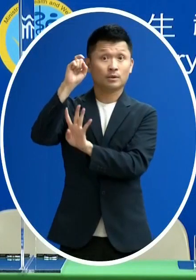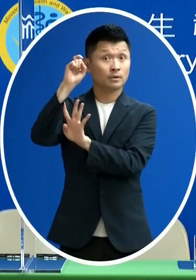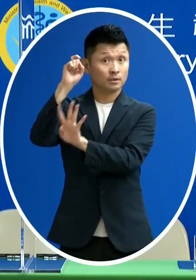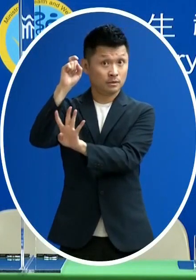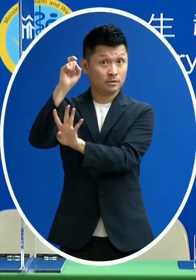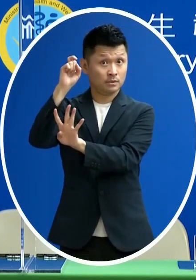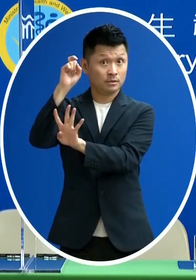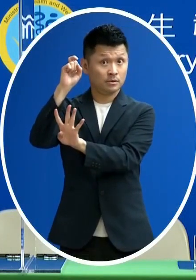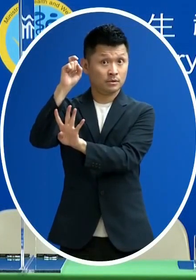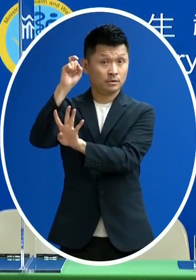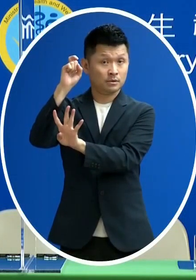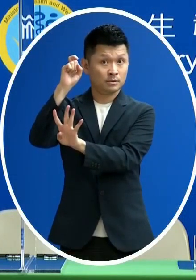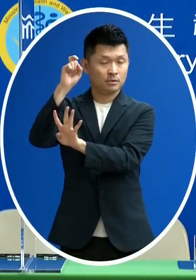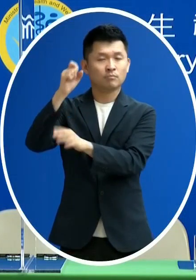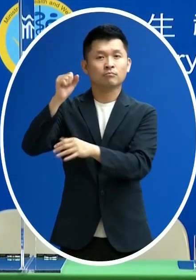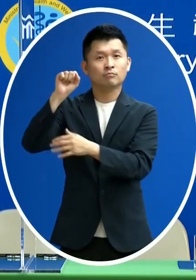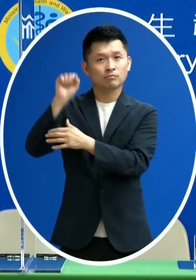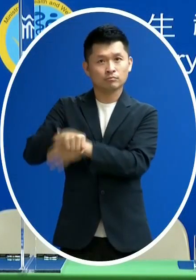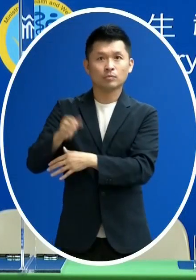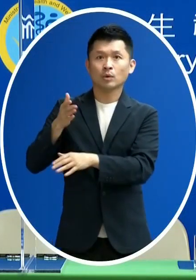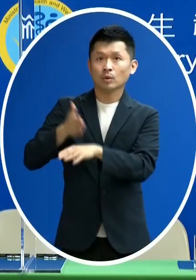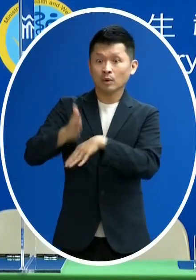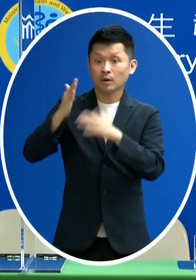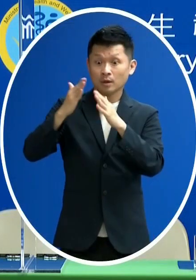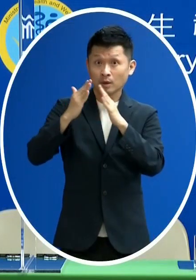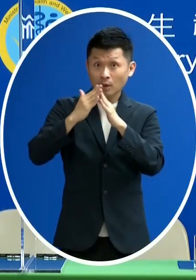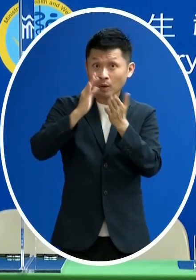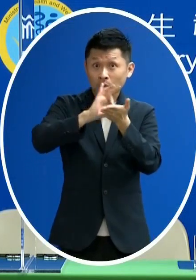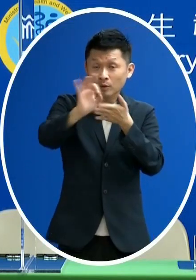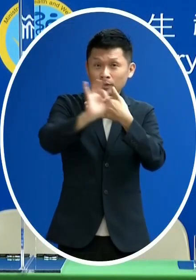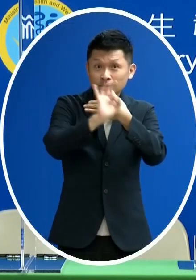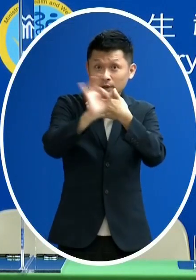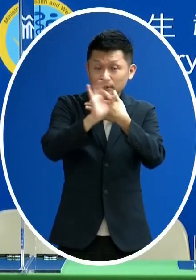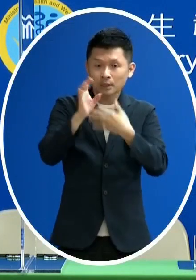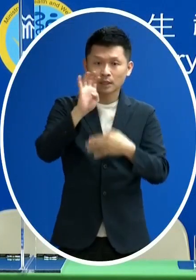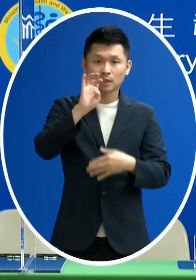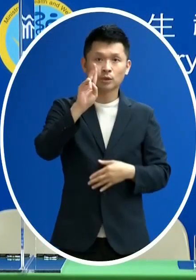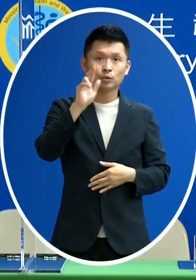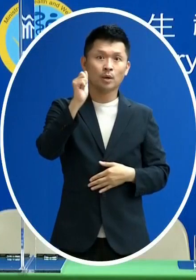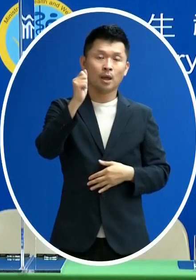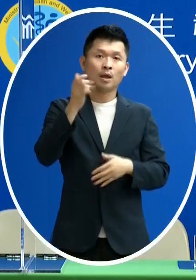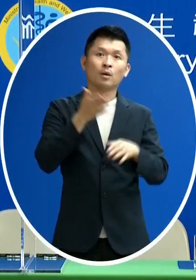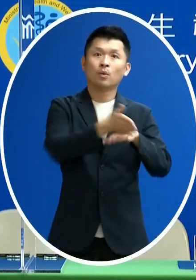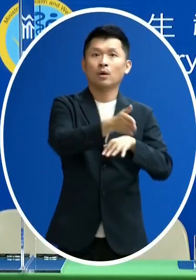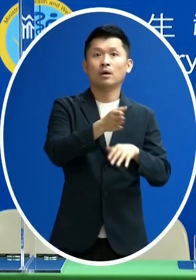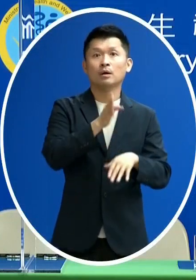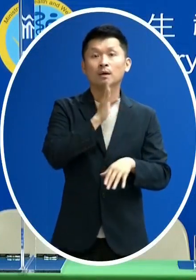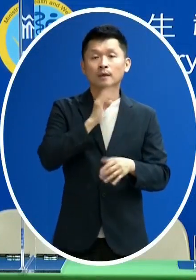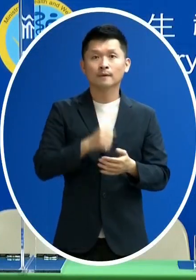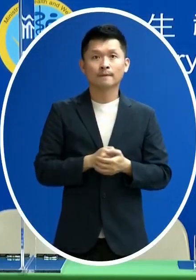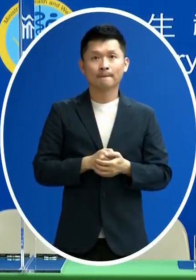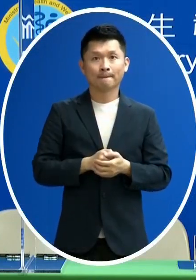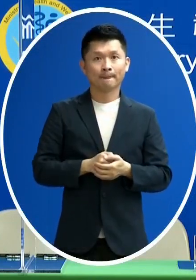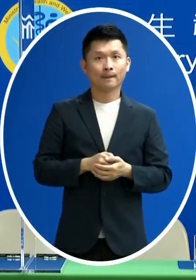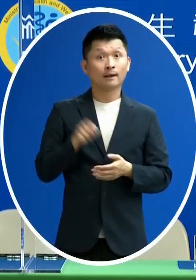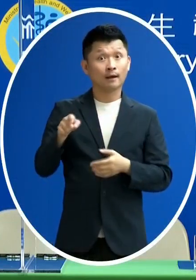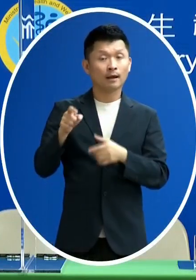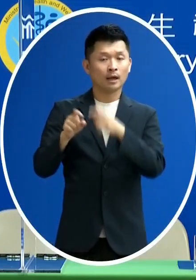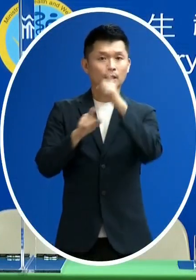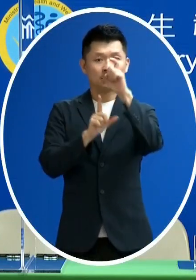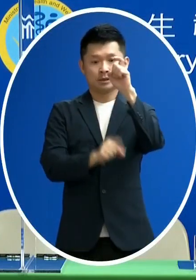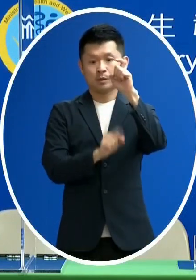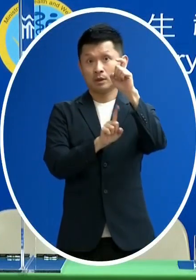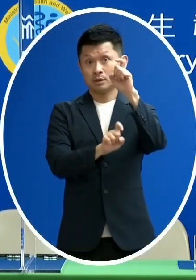10月4号，去年的10月4号通过 Home Test 的 EUA， 所以这家公司他就在10月14